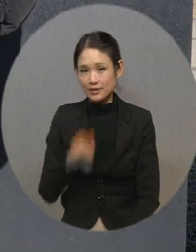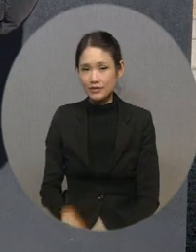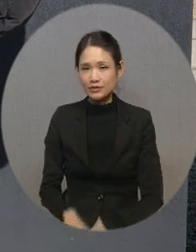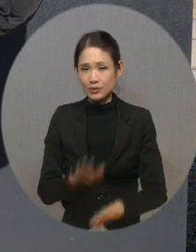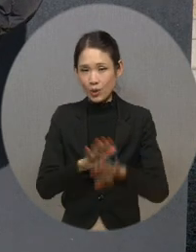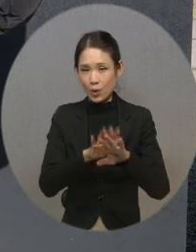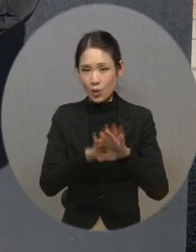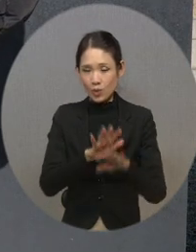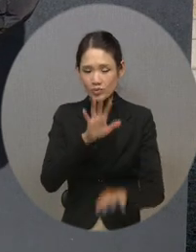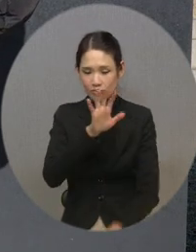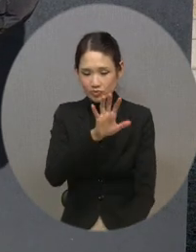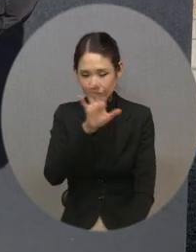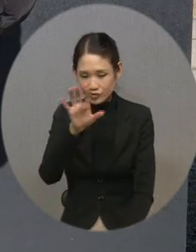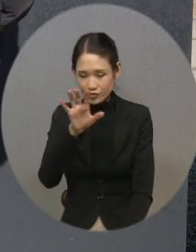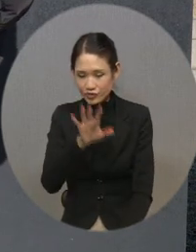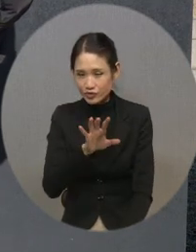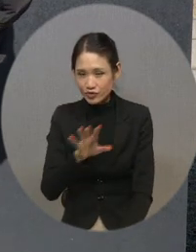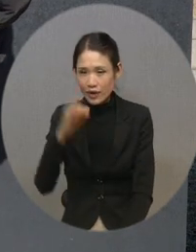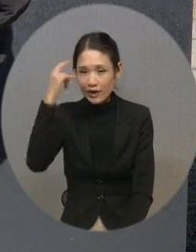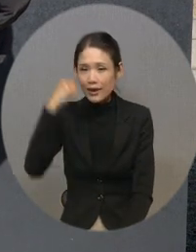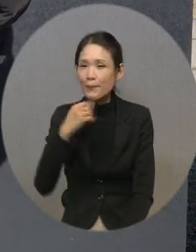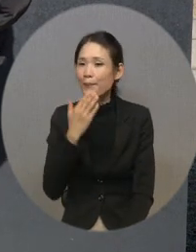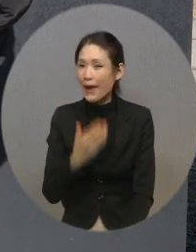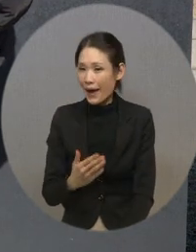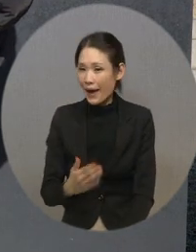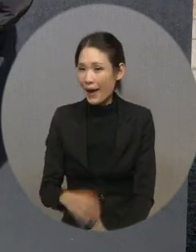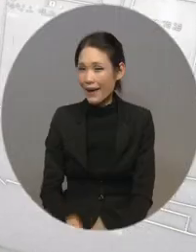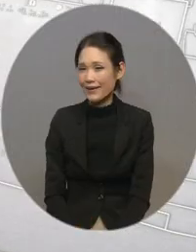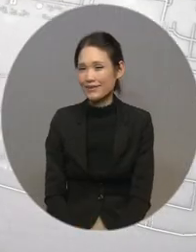손끝으로 오돌토돌한 점자가 느껴집니다.